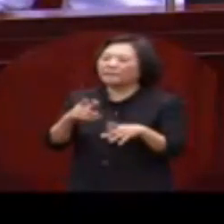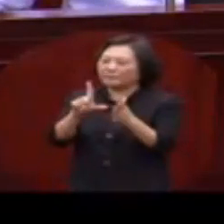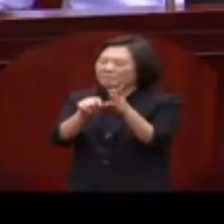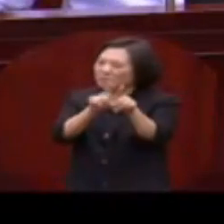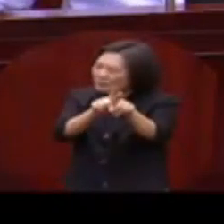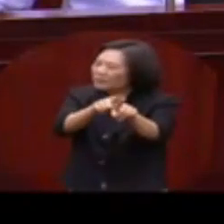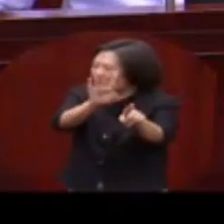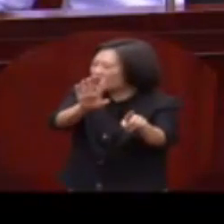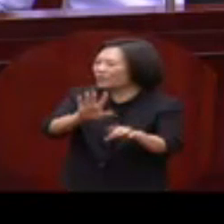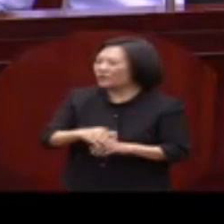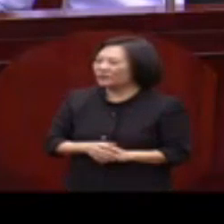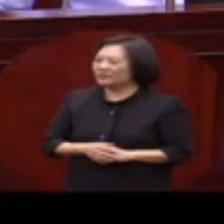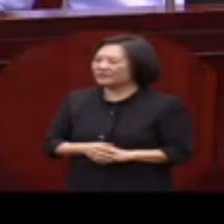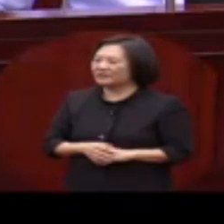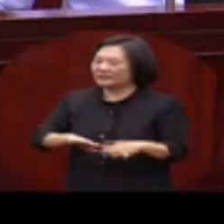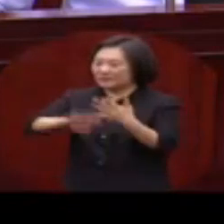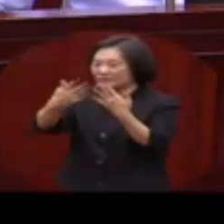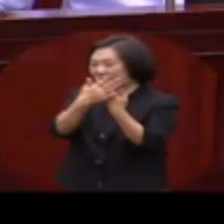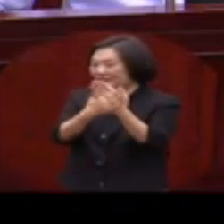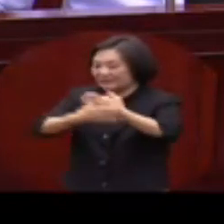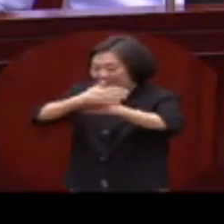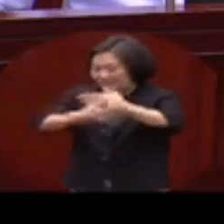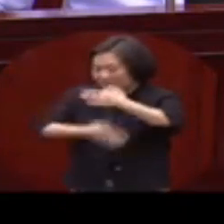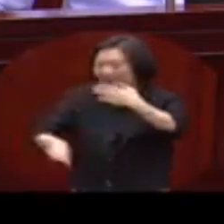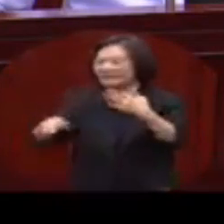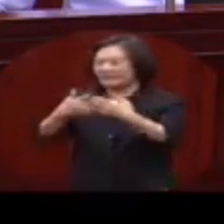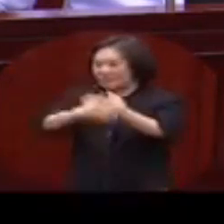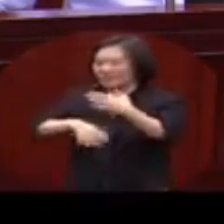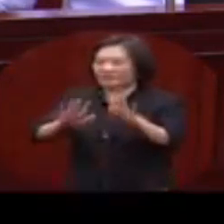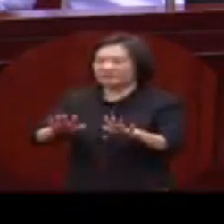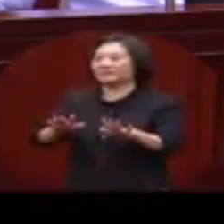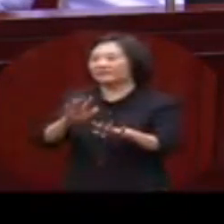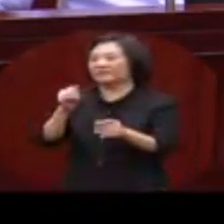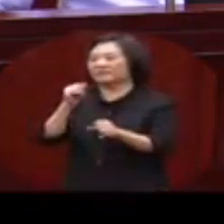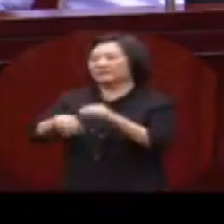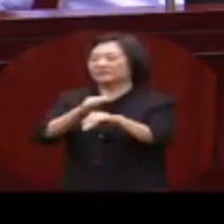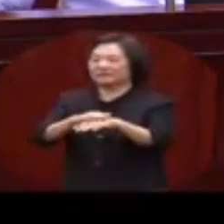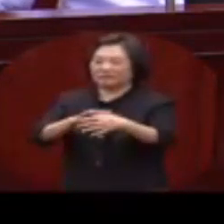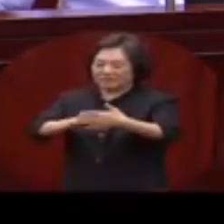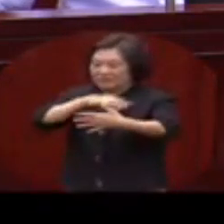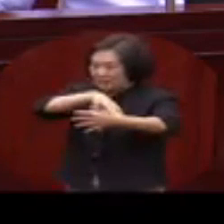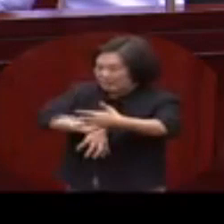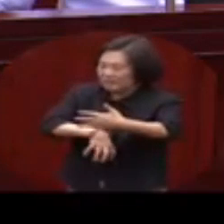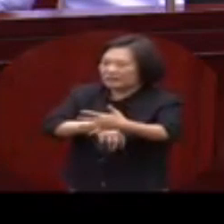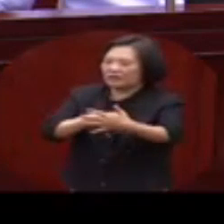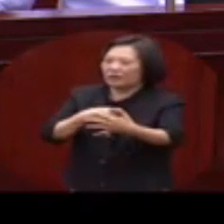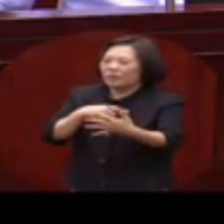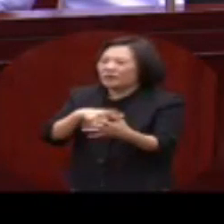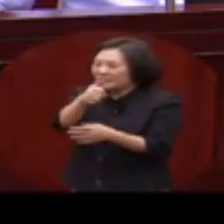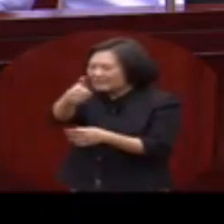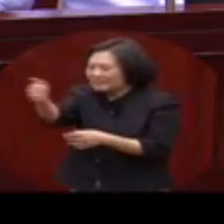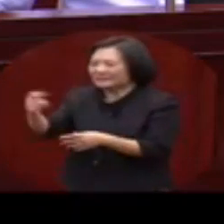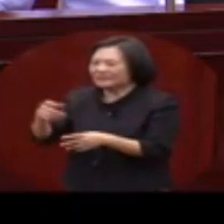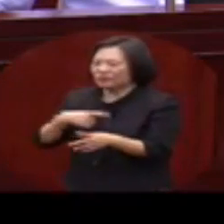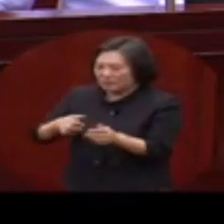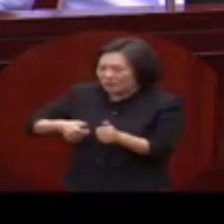了。这个大概外墙年底会完工了，那内部工程还在做。啊，这个要感谢议会嘛，后来还是追加预算7.5亿